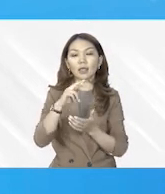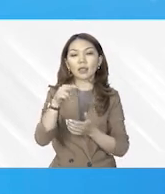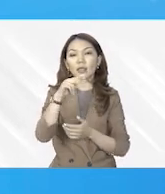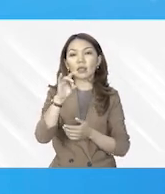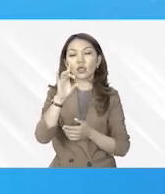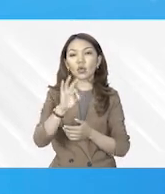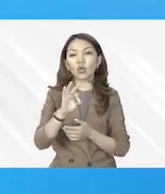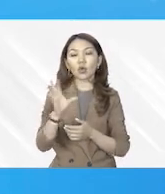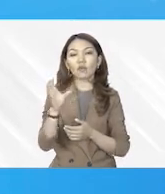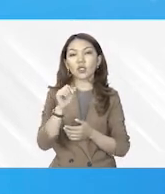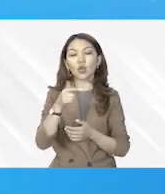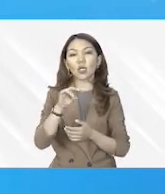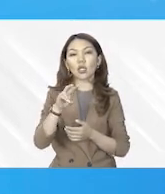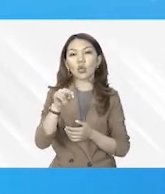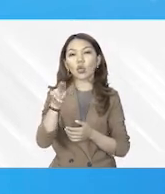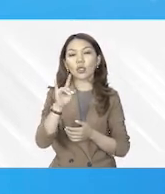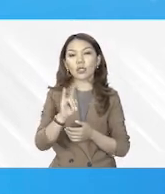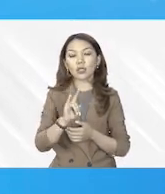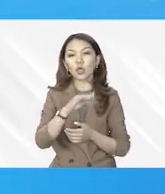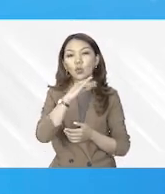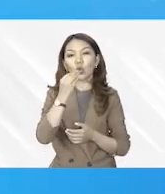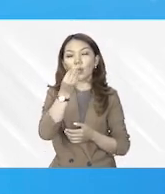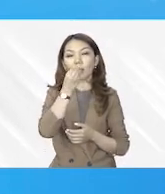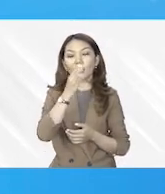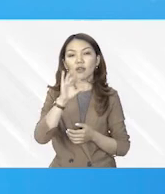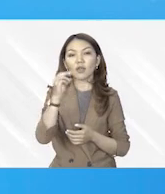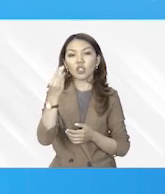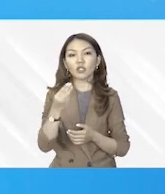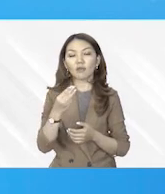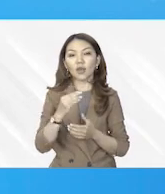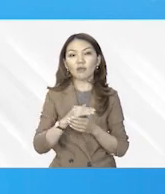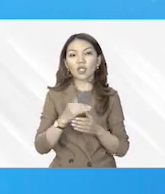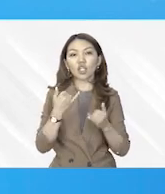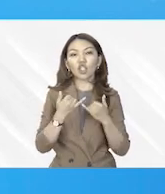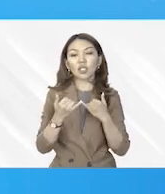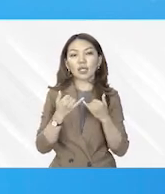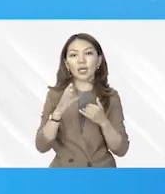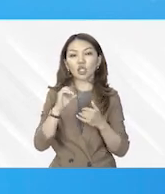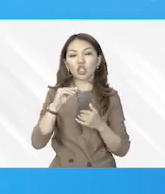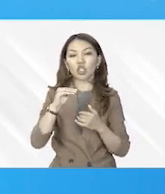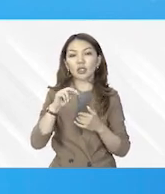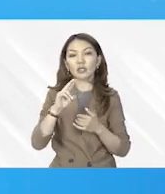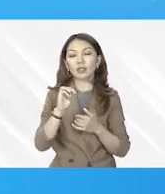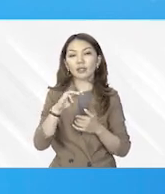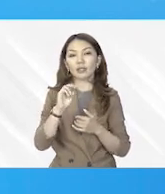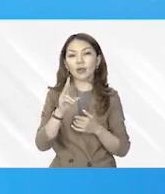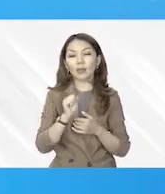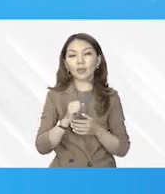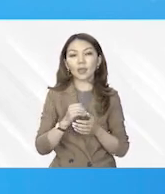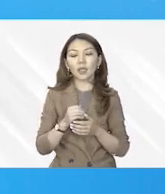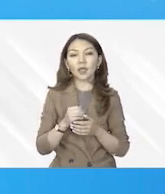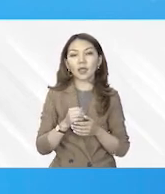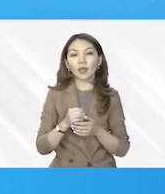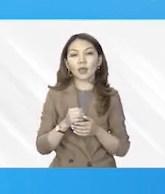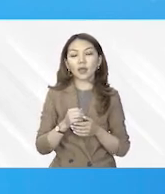органоиды и много питательного вещества в виде желтка. Яйцеклетка у любого вида животных